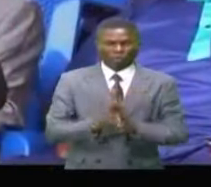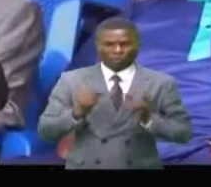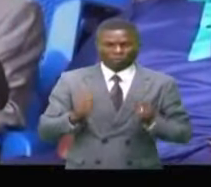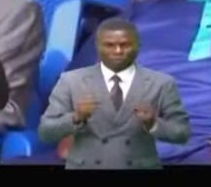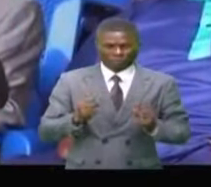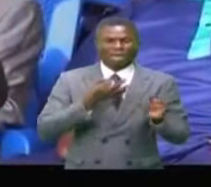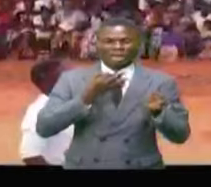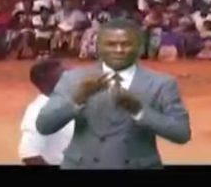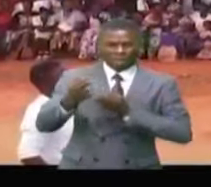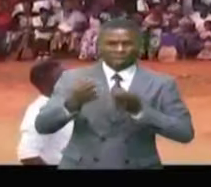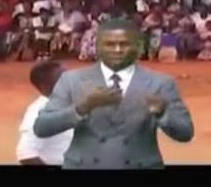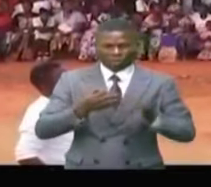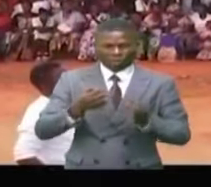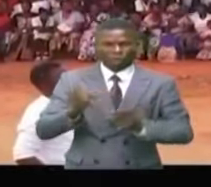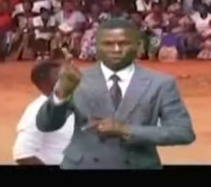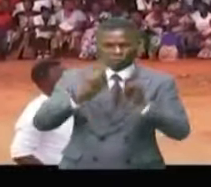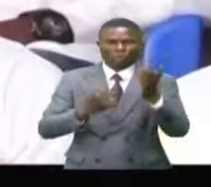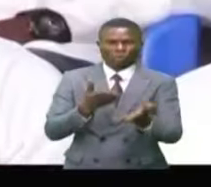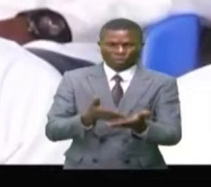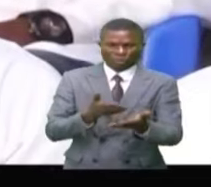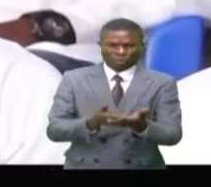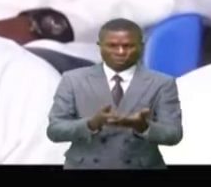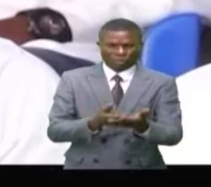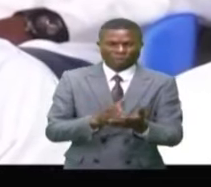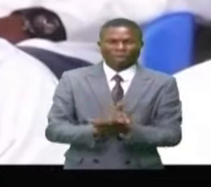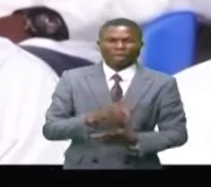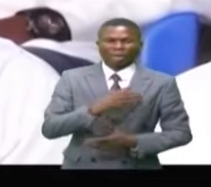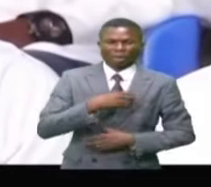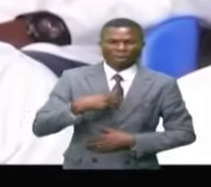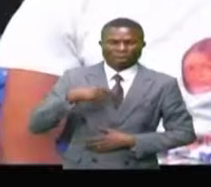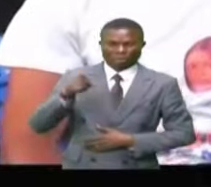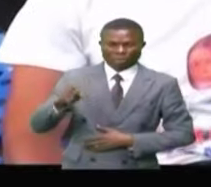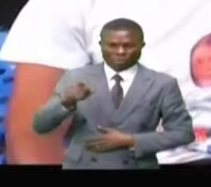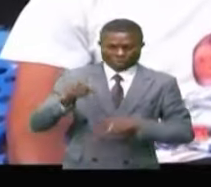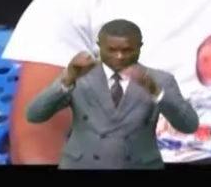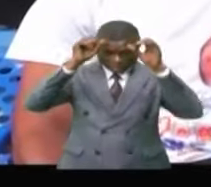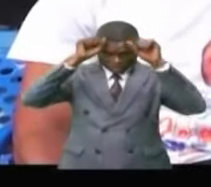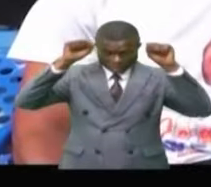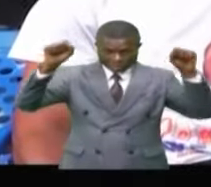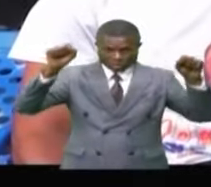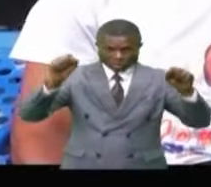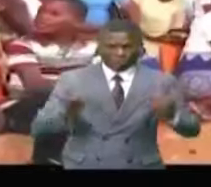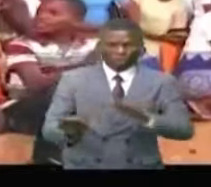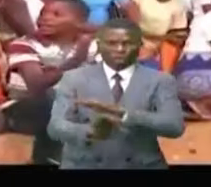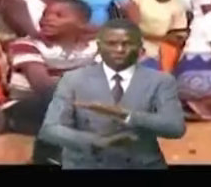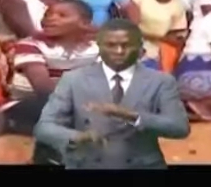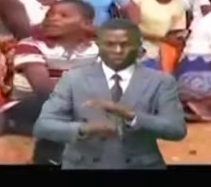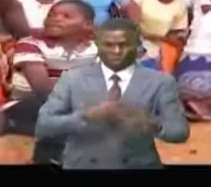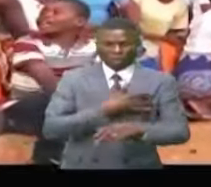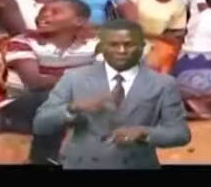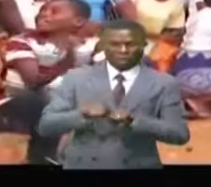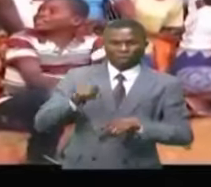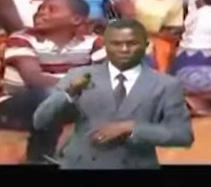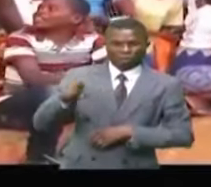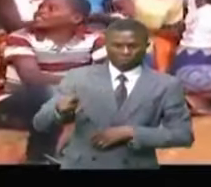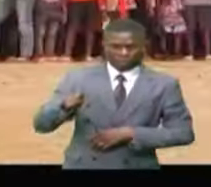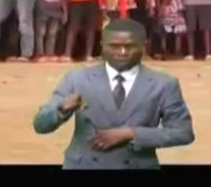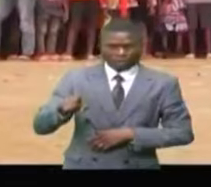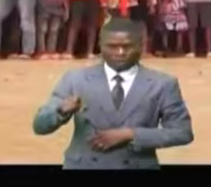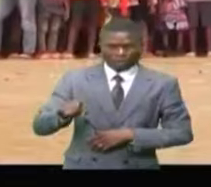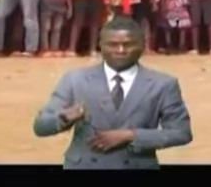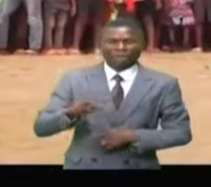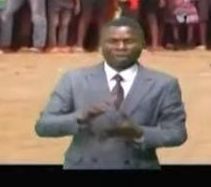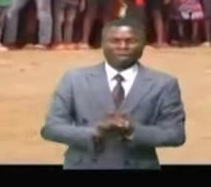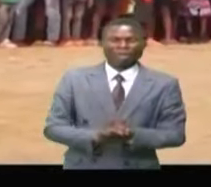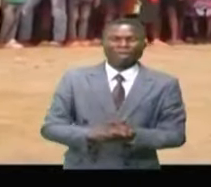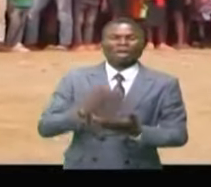été expliqués à cette population. Jessica Luembe, qui est aussi présidente de la fondation qui porte son nom, ne compte pas